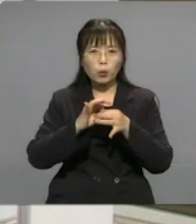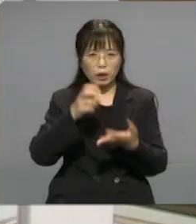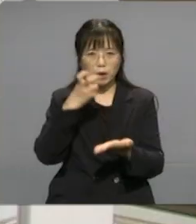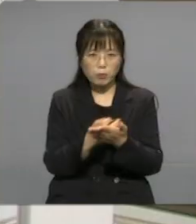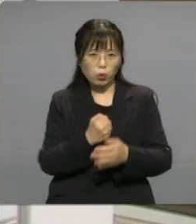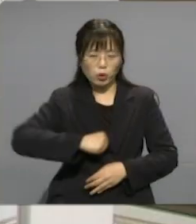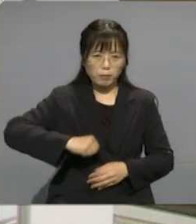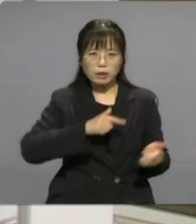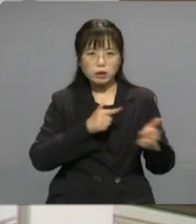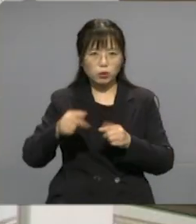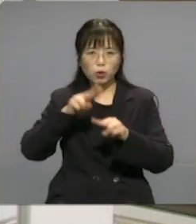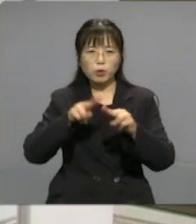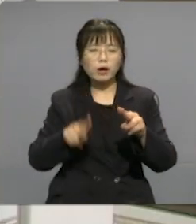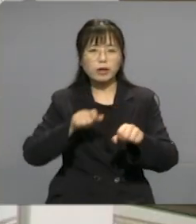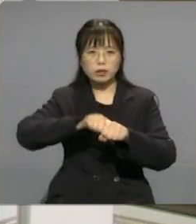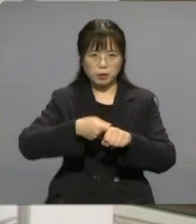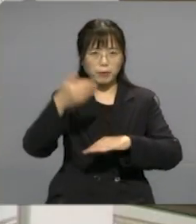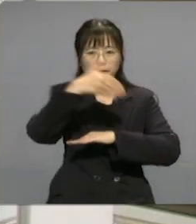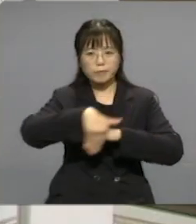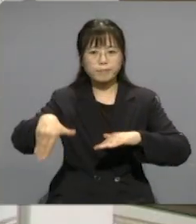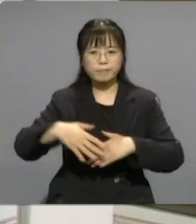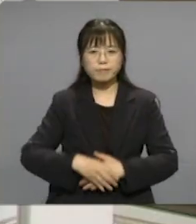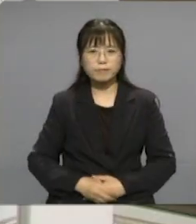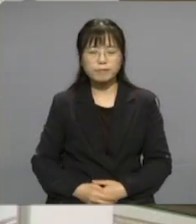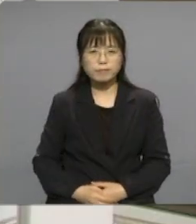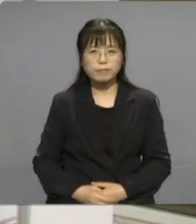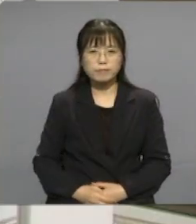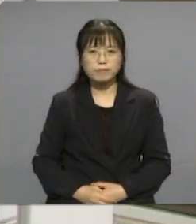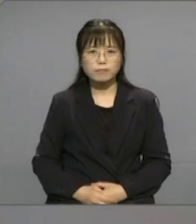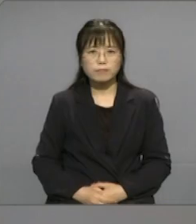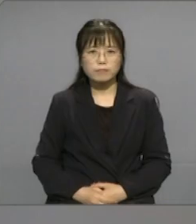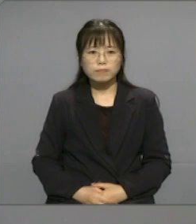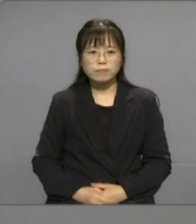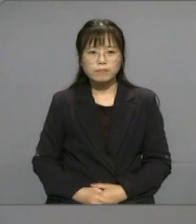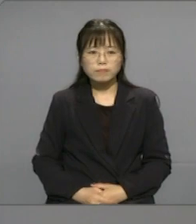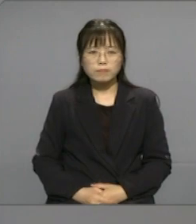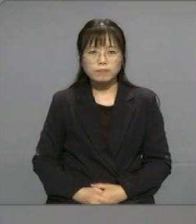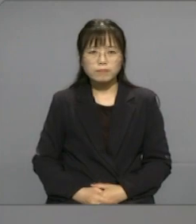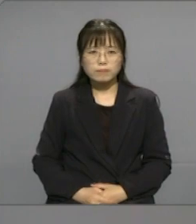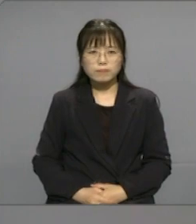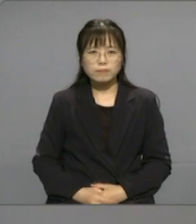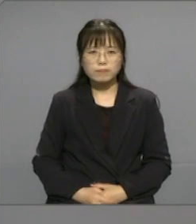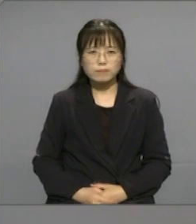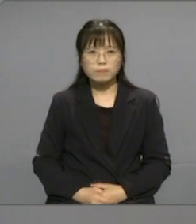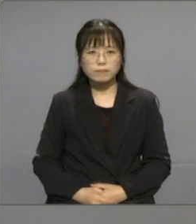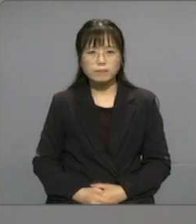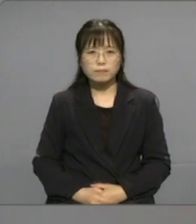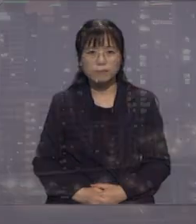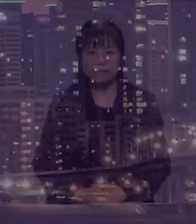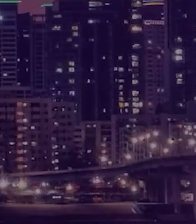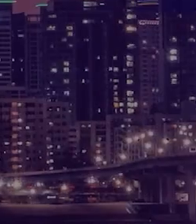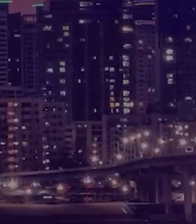노동관계법 위반으로 형사처벌한다는 계획입니다. OBS 뉴스 유성훈입니다.